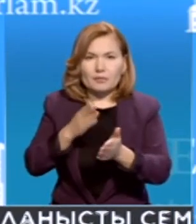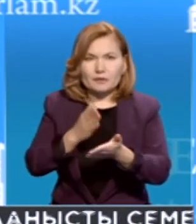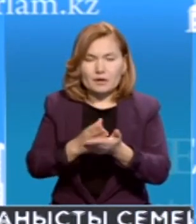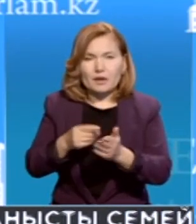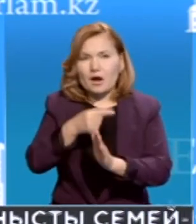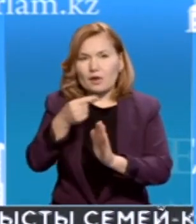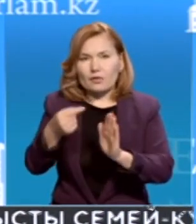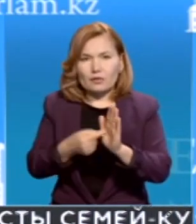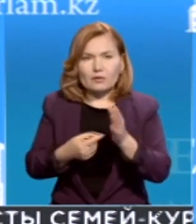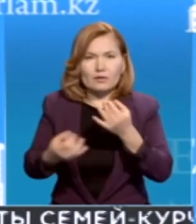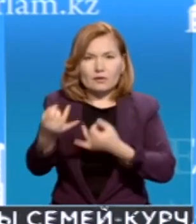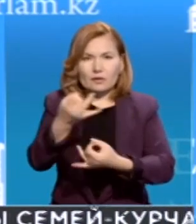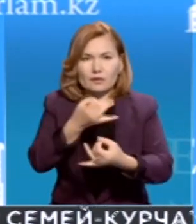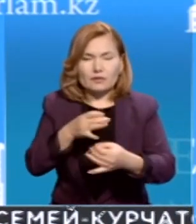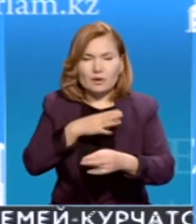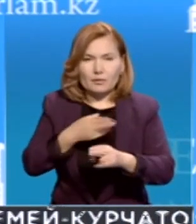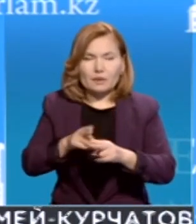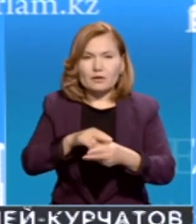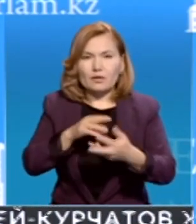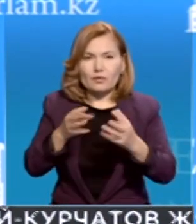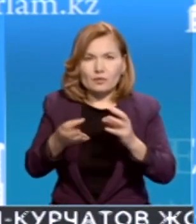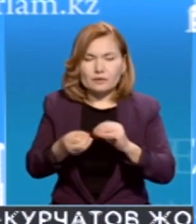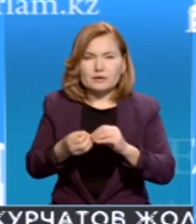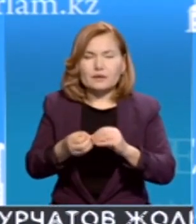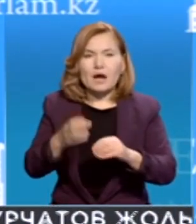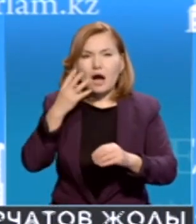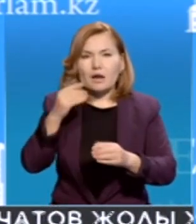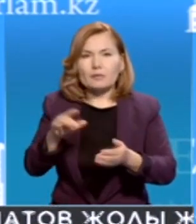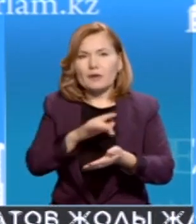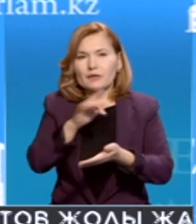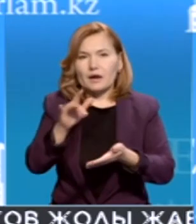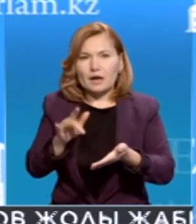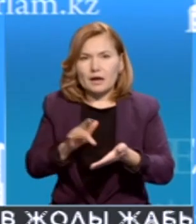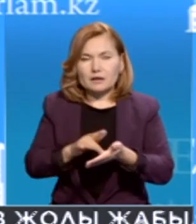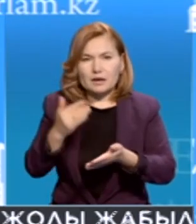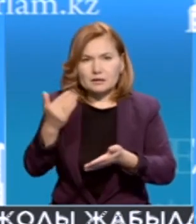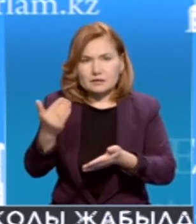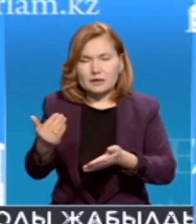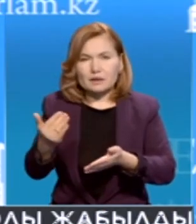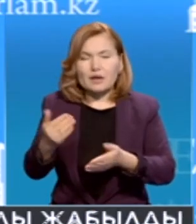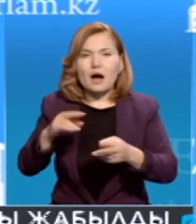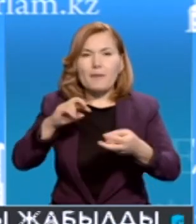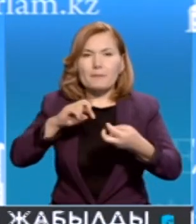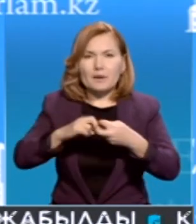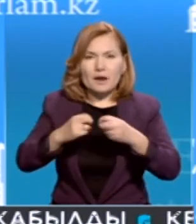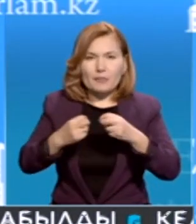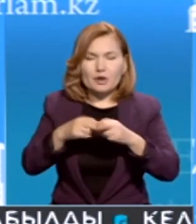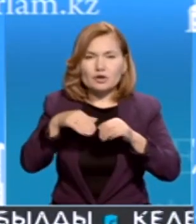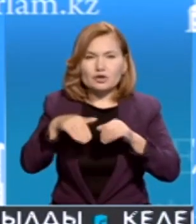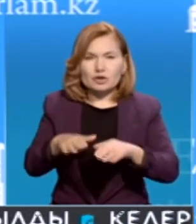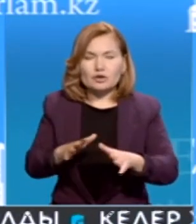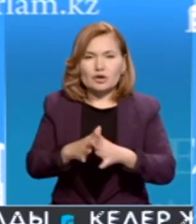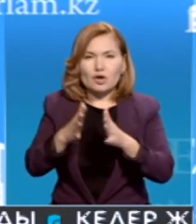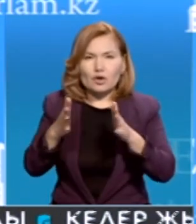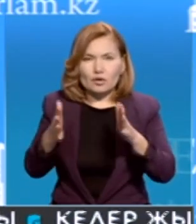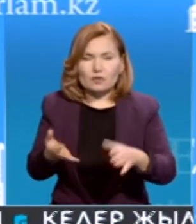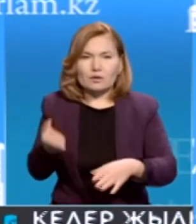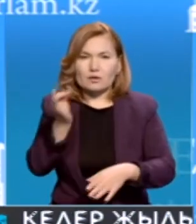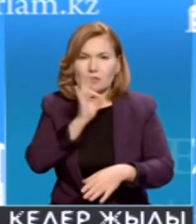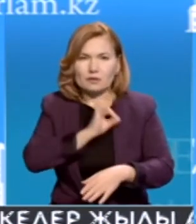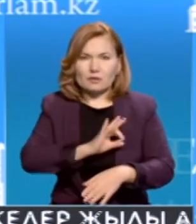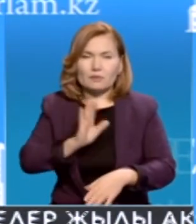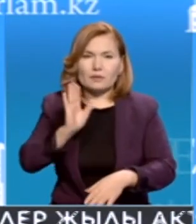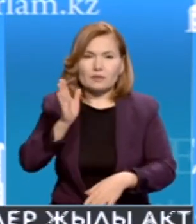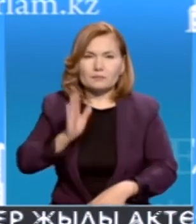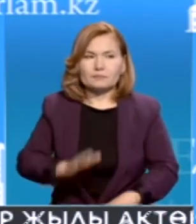де қарастырылып отыр. Бұл да сол Алматы қаласының проблемалық мәселелерін шешуге өз септігін тигізеді